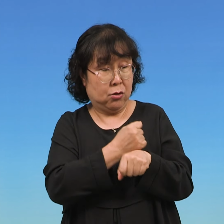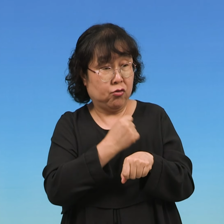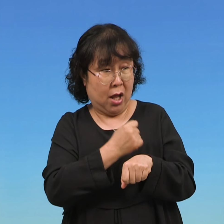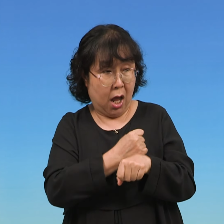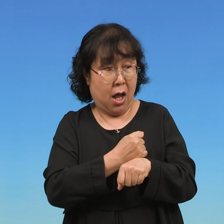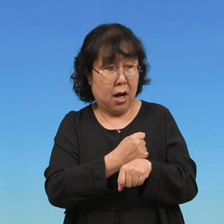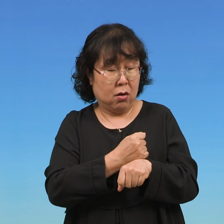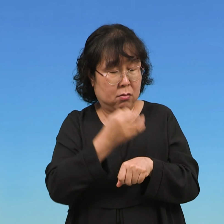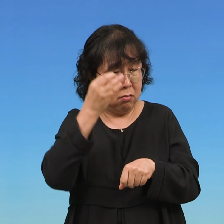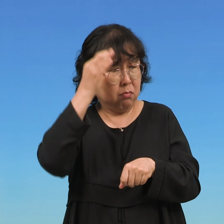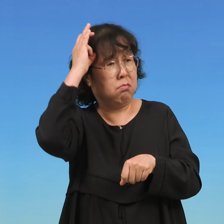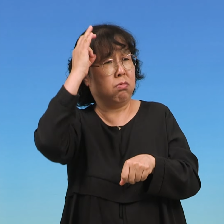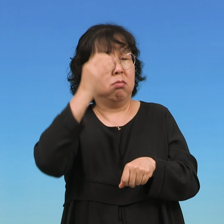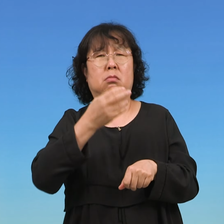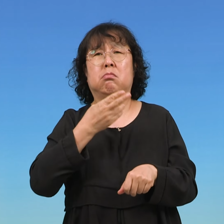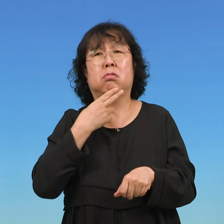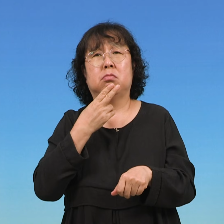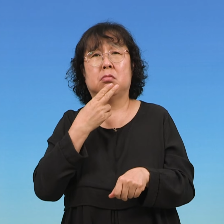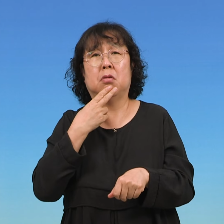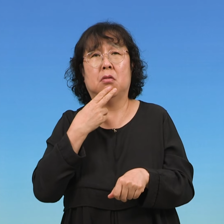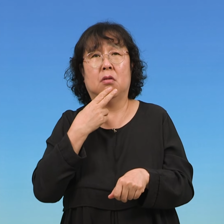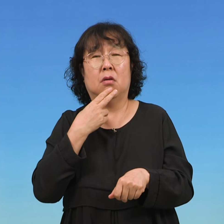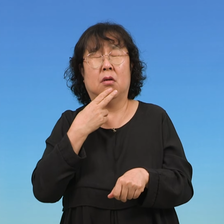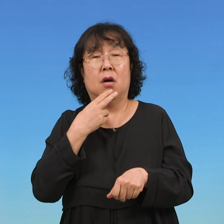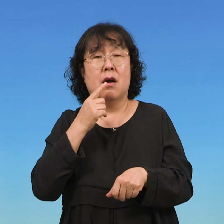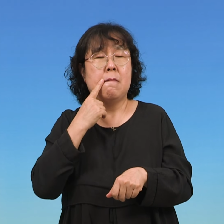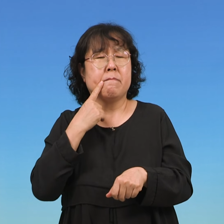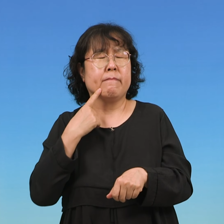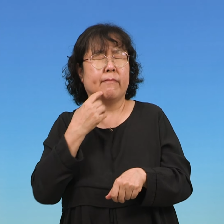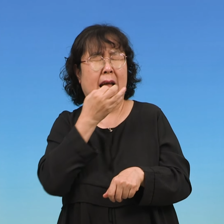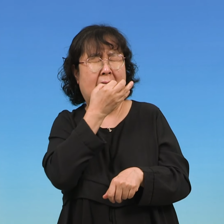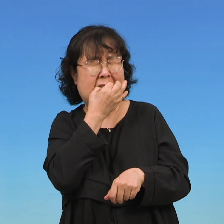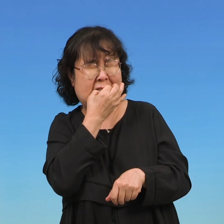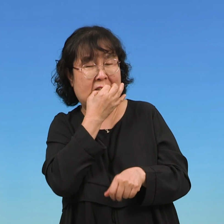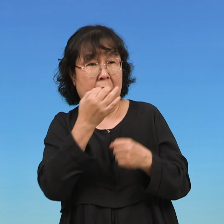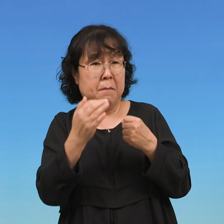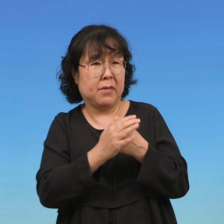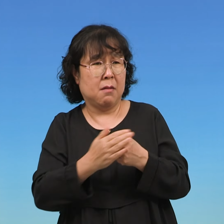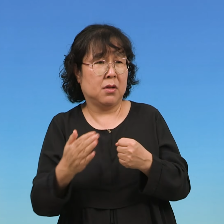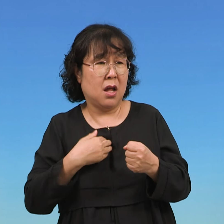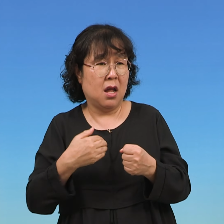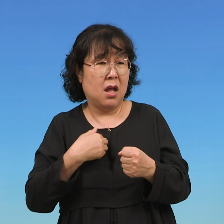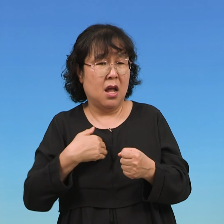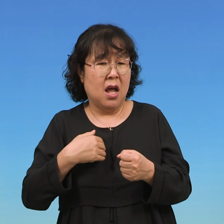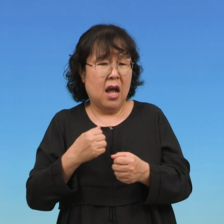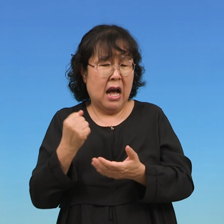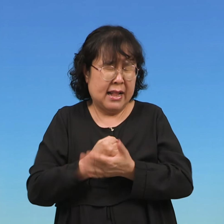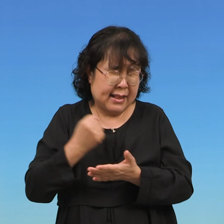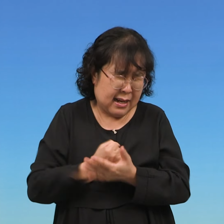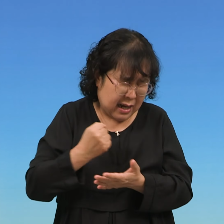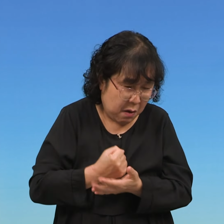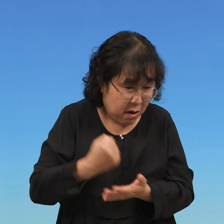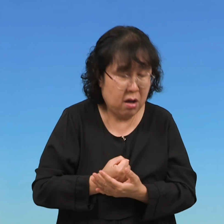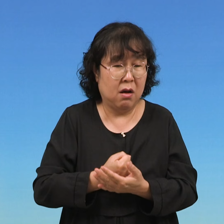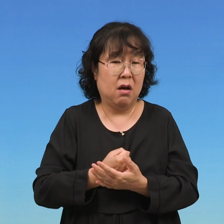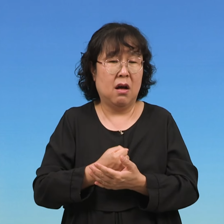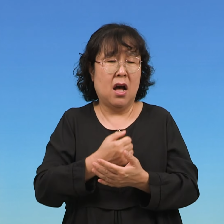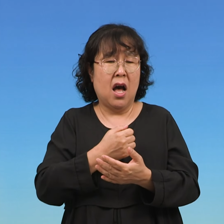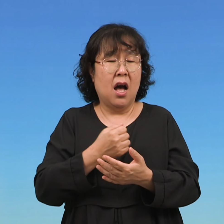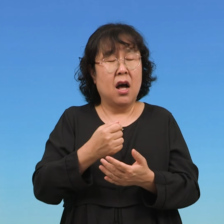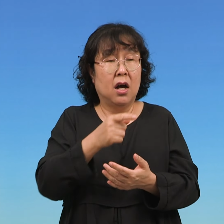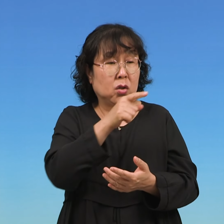하는 거구나 그랬는데 못 견디는 겁니다이 개 하시가 아니 왜 저 선물을 안 받아